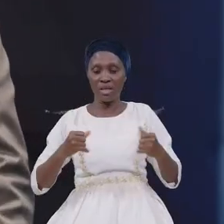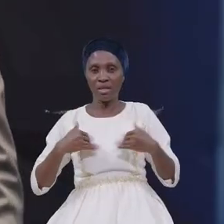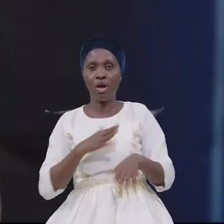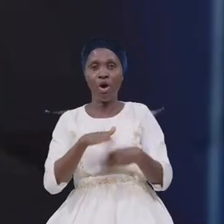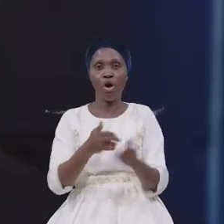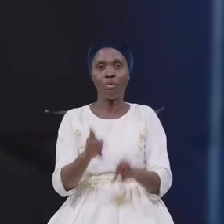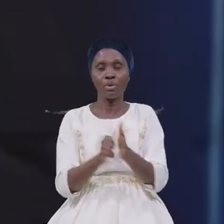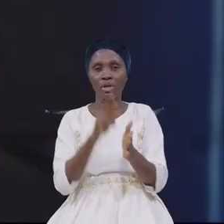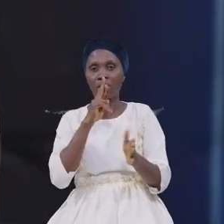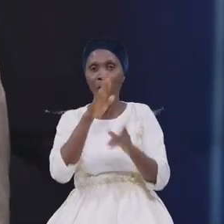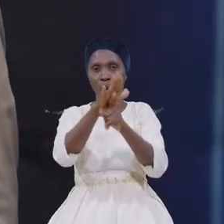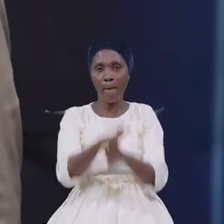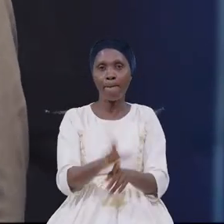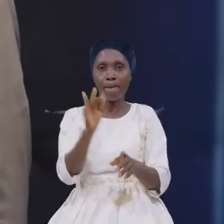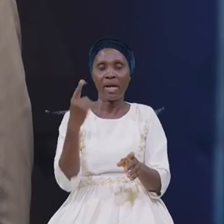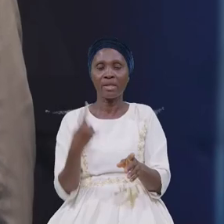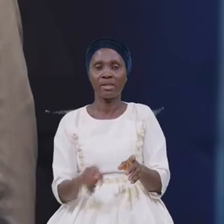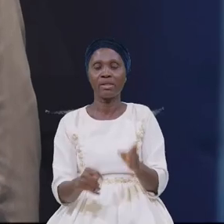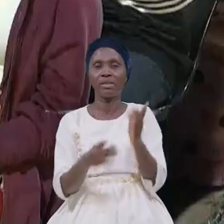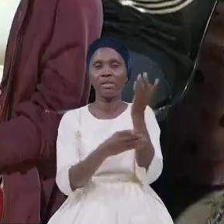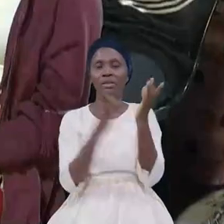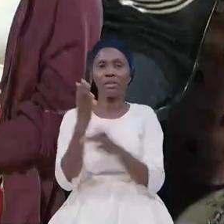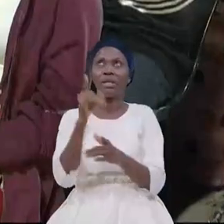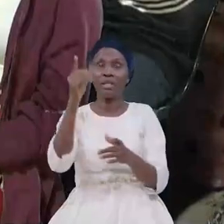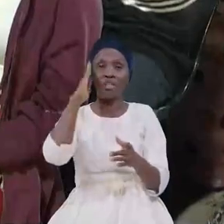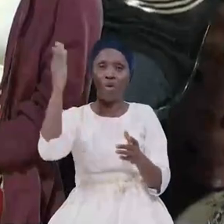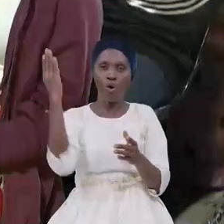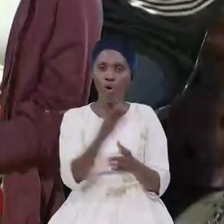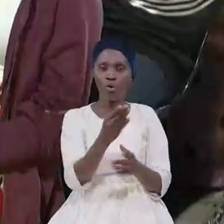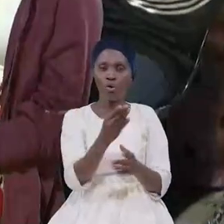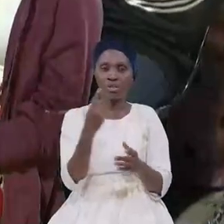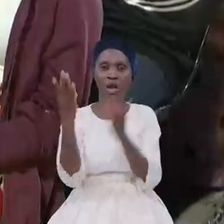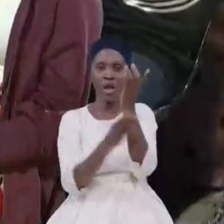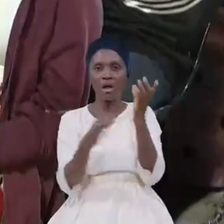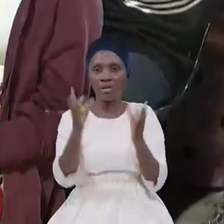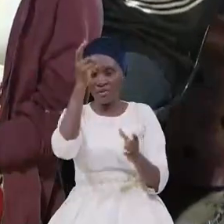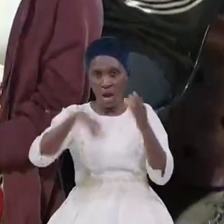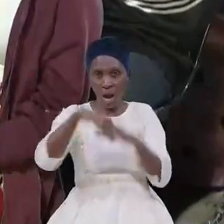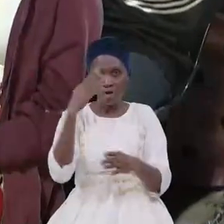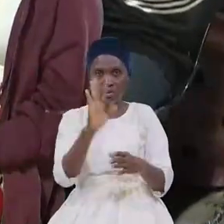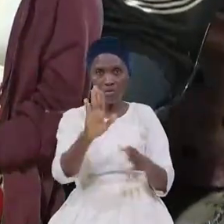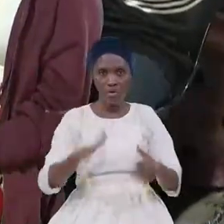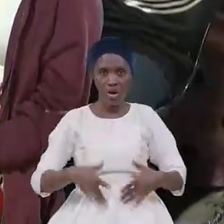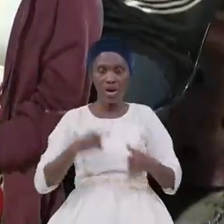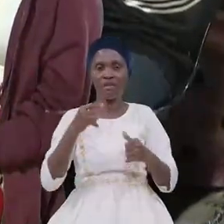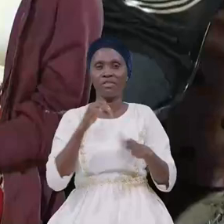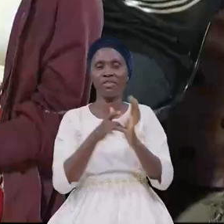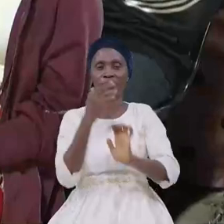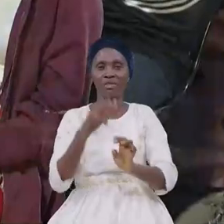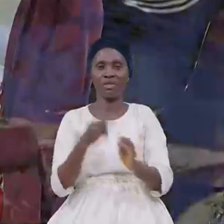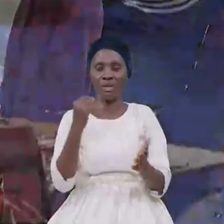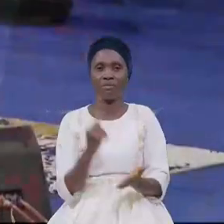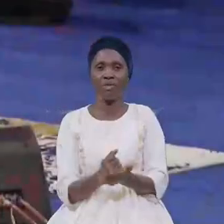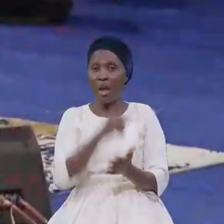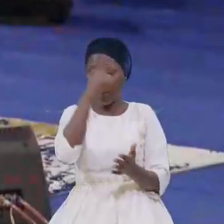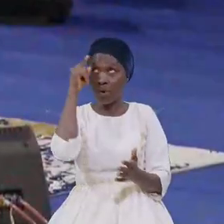du diable. Alors, il va frapper la main du diable de votre vie, parce qu'il est venu détruire